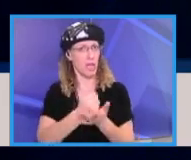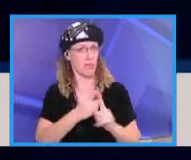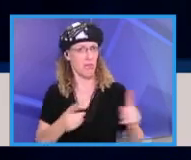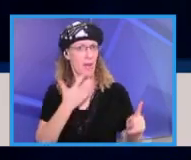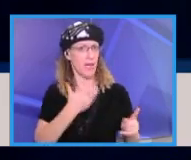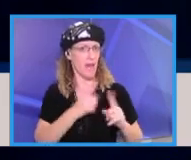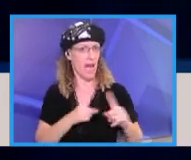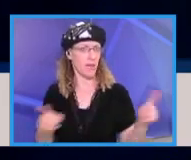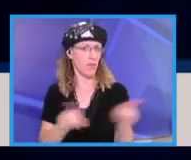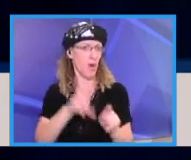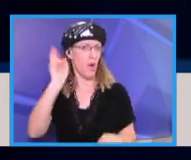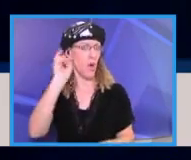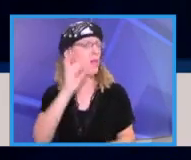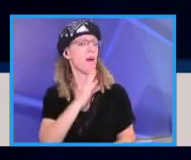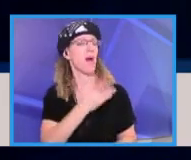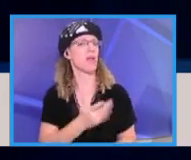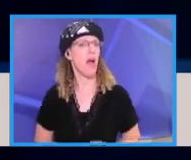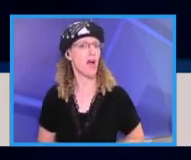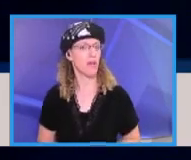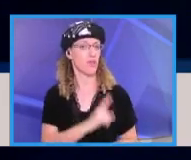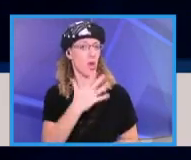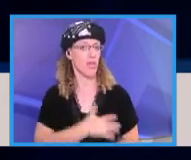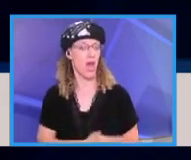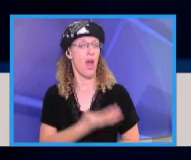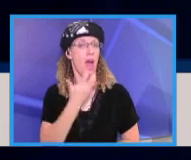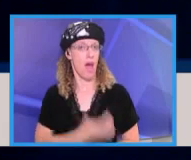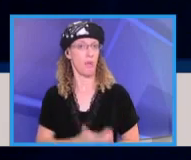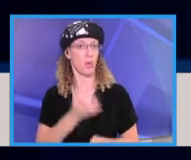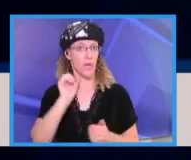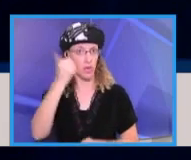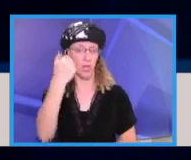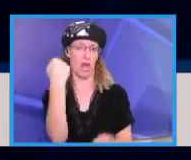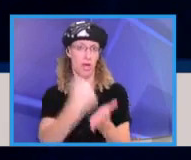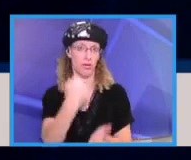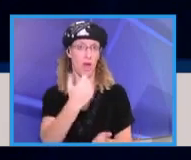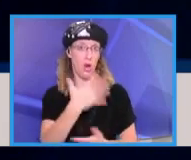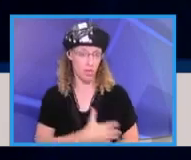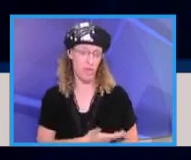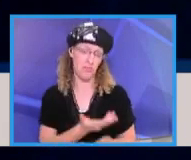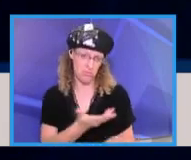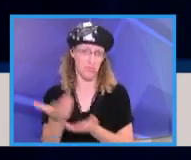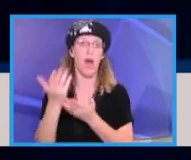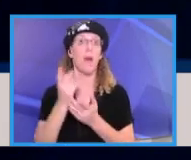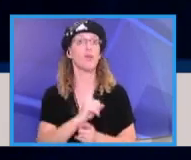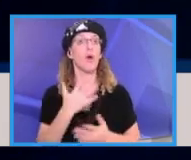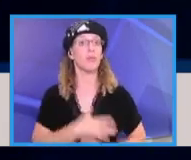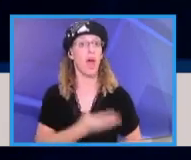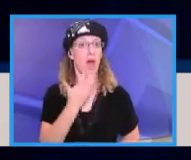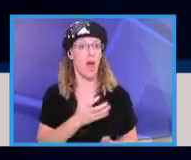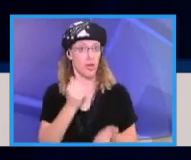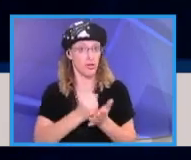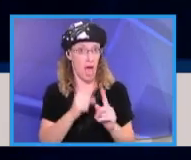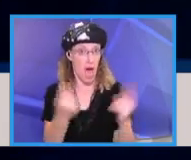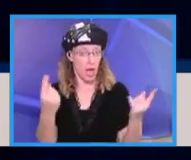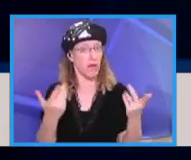אחרים כמו שיש בחול. אז מה הבעיה? מי שרוצה את ההכשר של הרבנות הראשית יקבל אותו, מי שרוצה הכשר אחר גם הוא